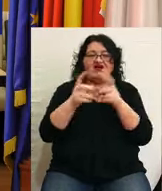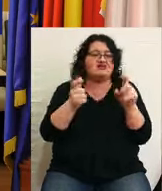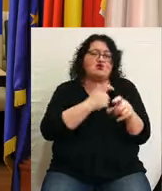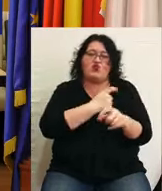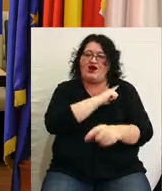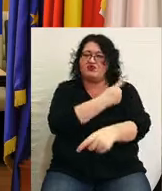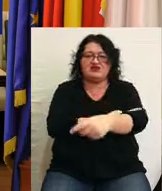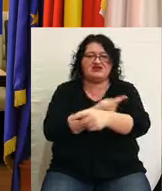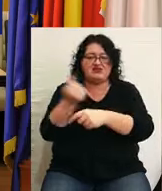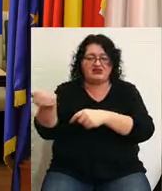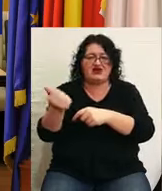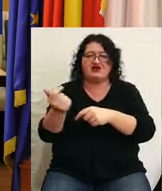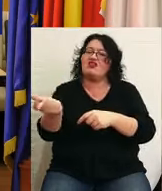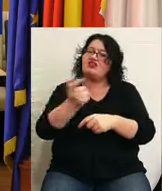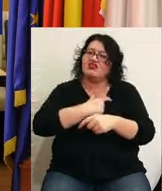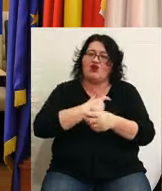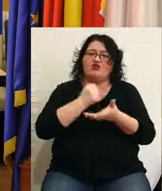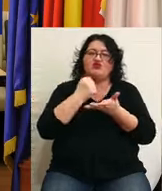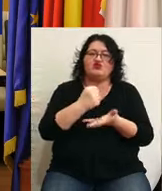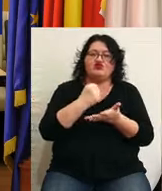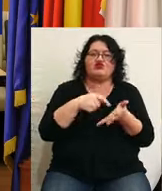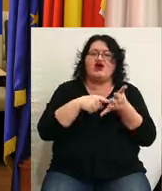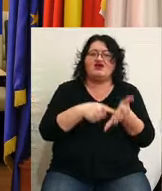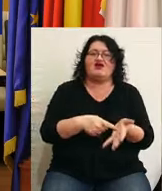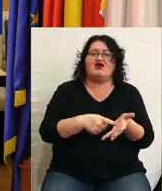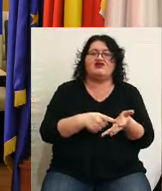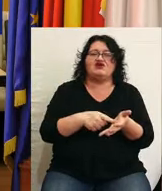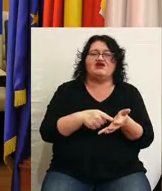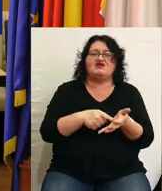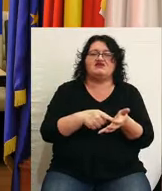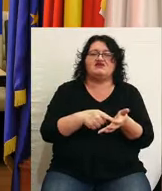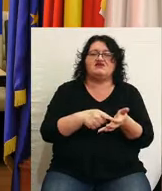Și tocmai pentru că nu și-au bugetat acest cost